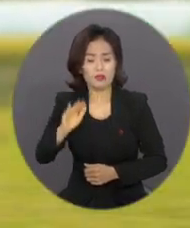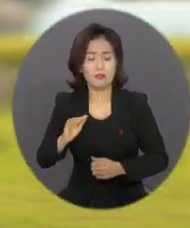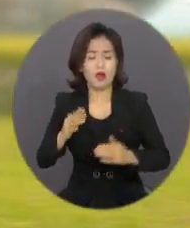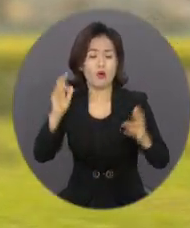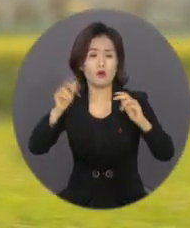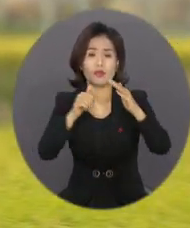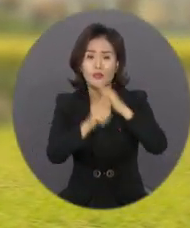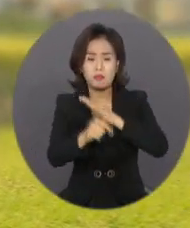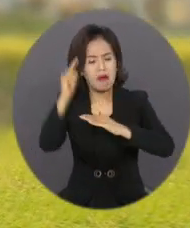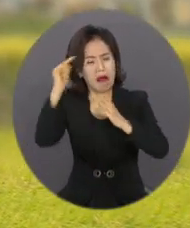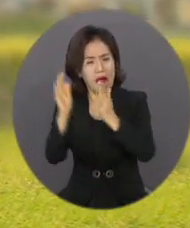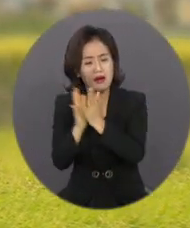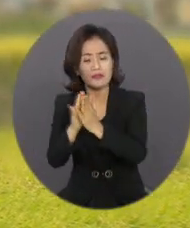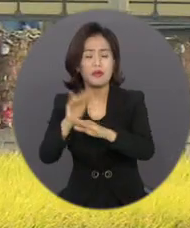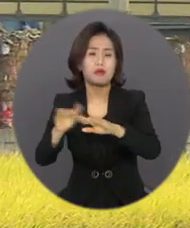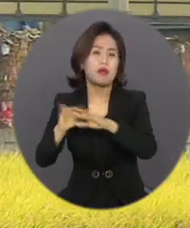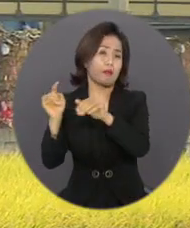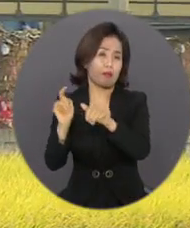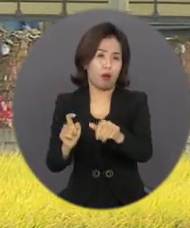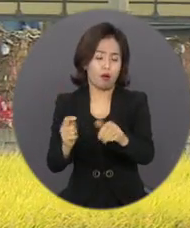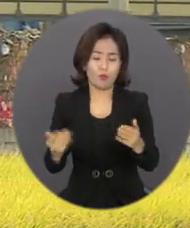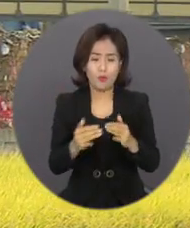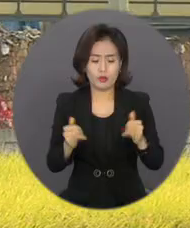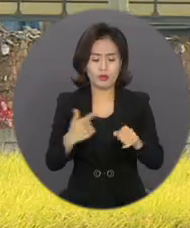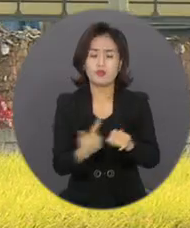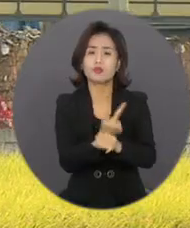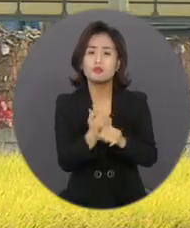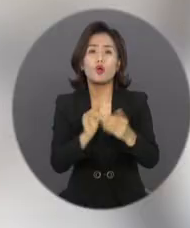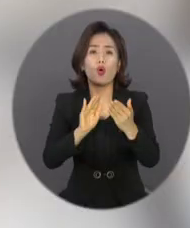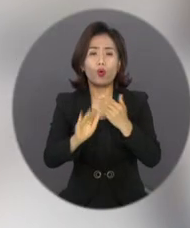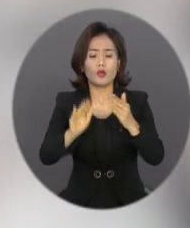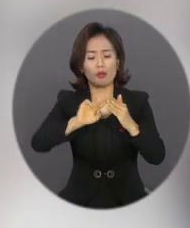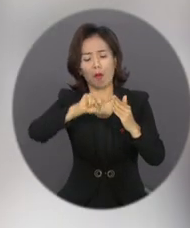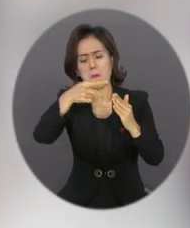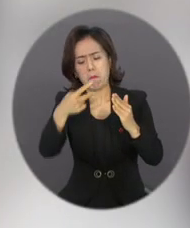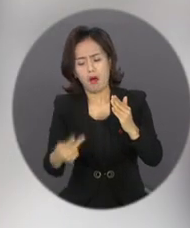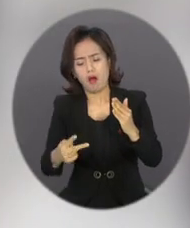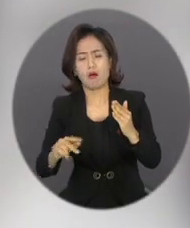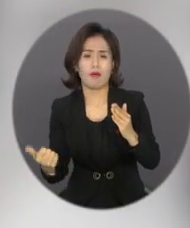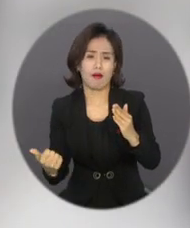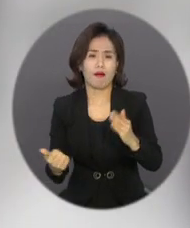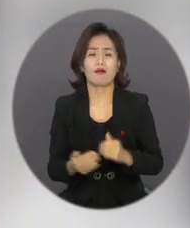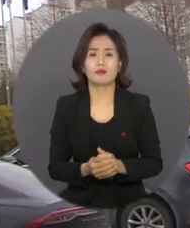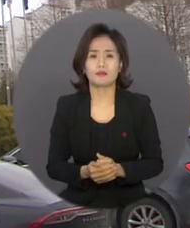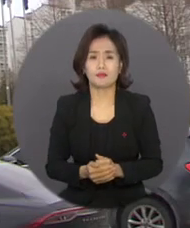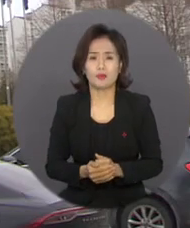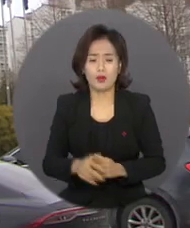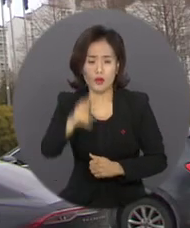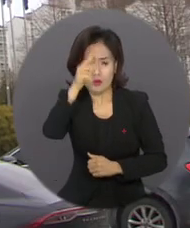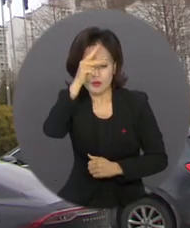용역업체 대표는 알아서 대처하라고만 했고 노동자는 6시간 뒤 지붕 아래로 떨어져 숨졌습니다